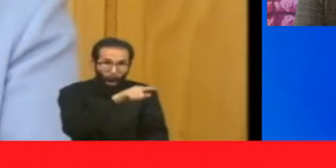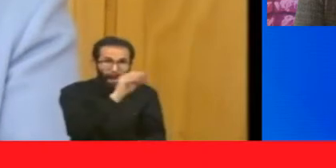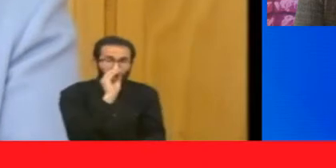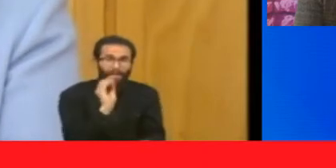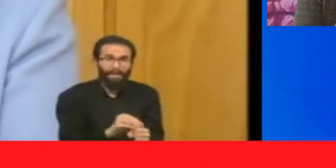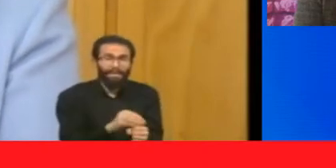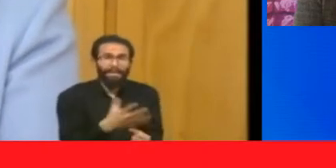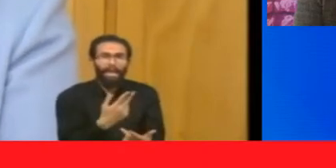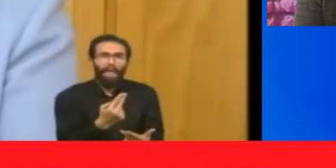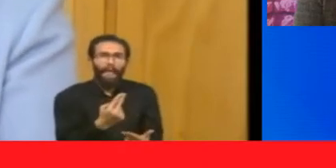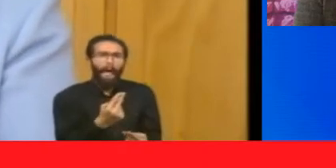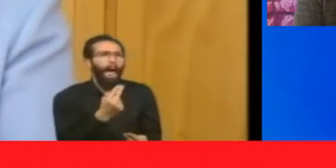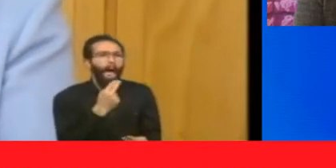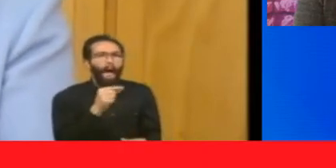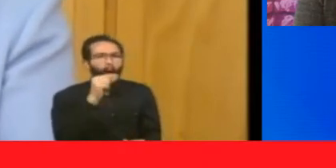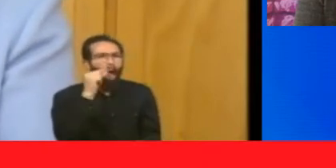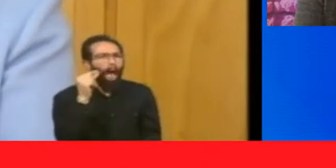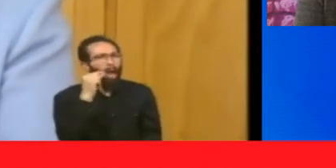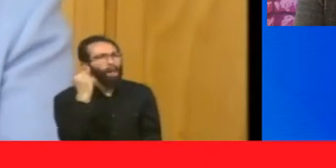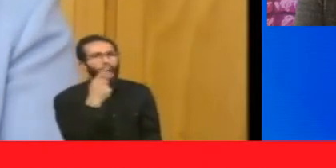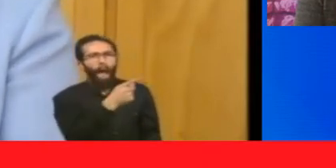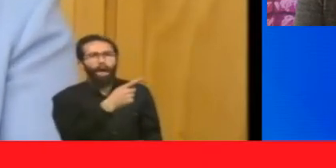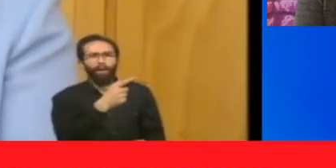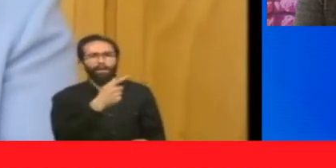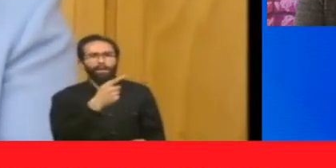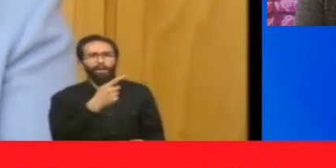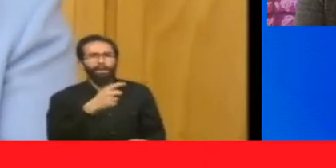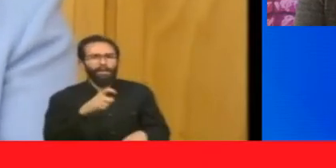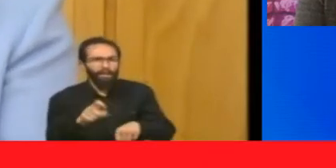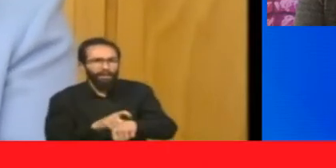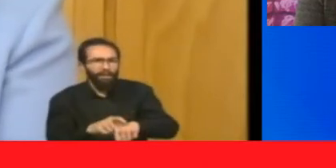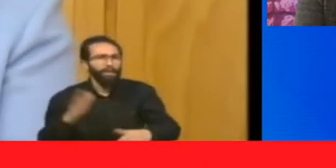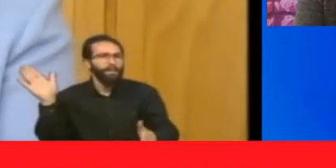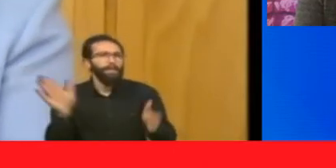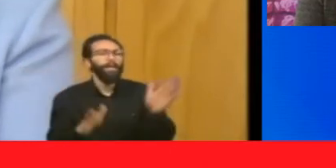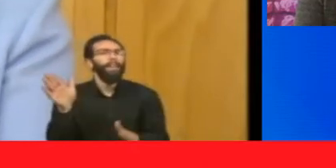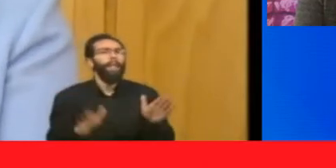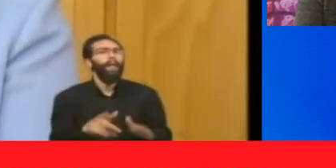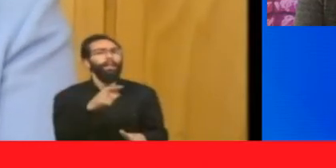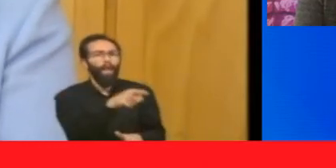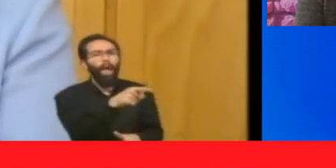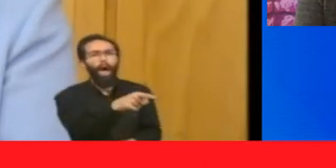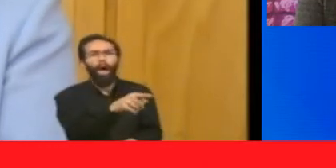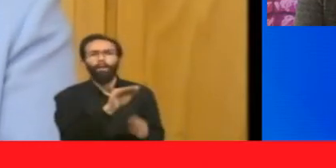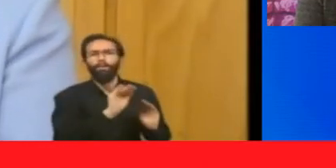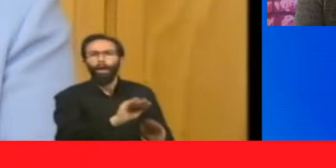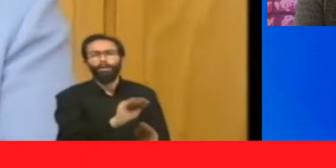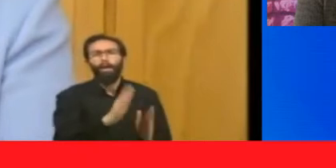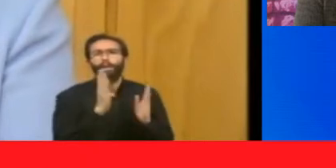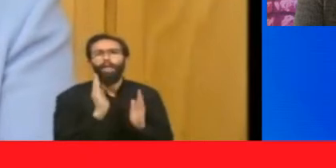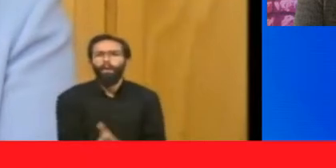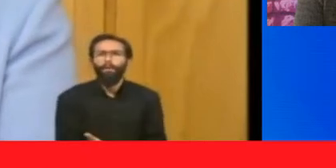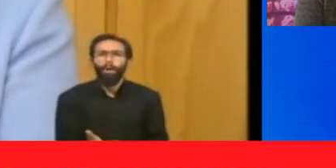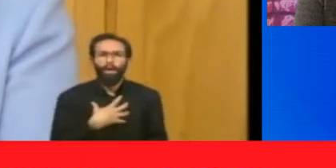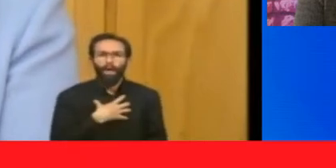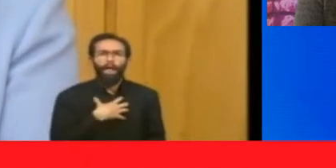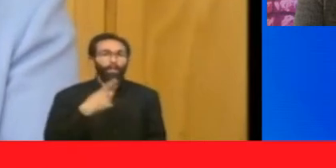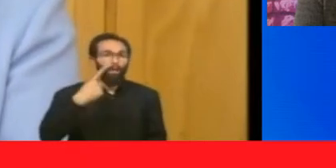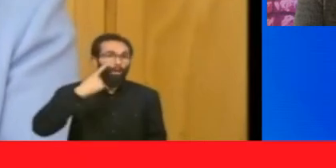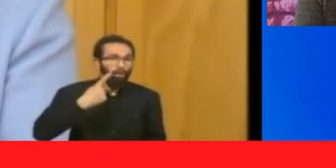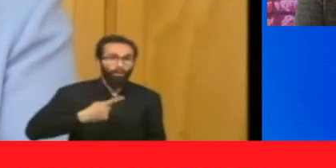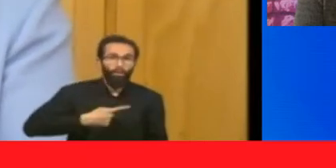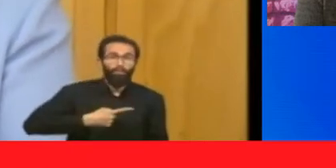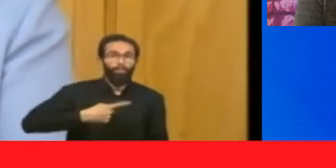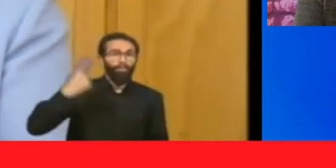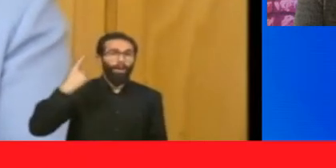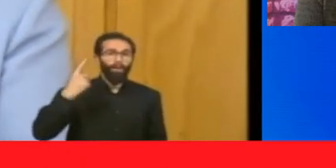ve taahhütten çekilmektir. İktidarlarının devamı için milyonlarca kadını,